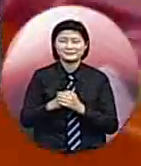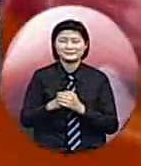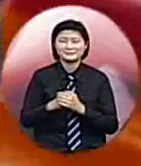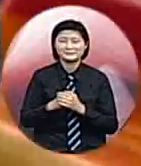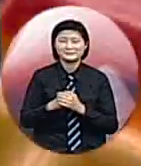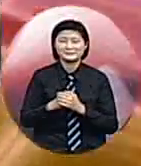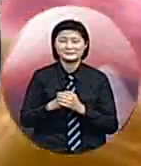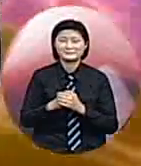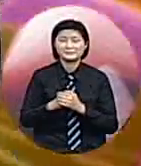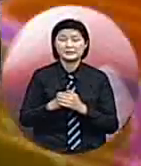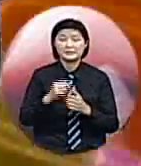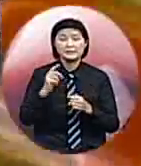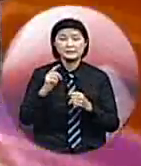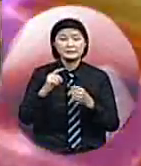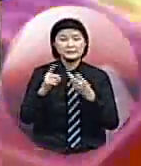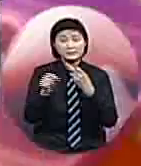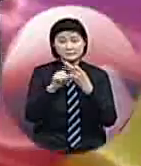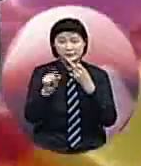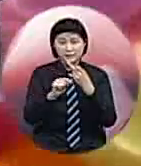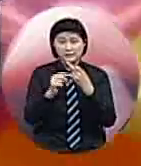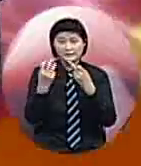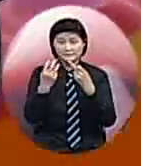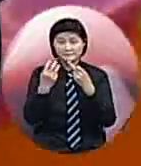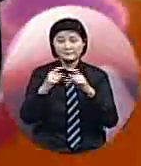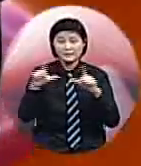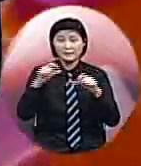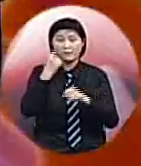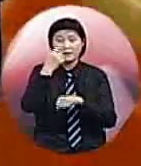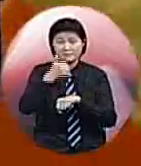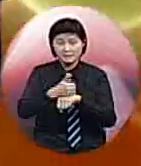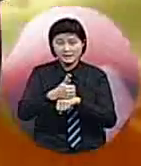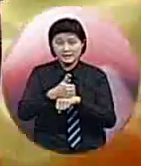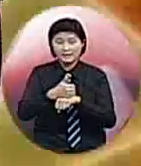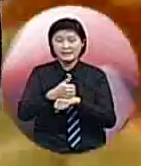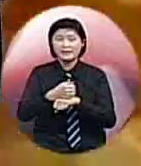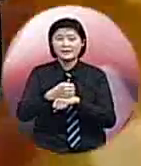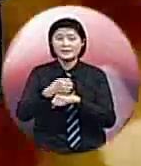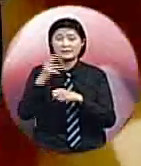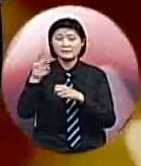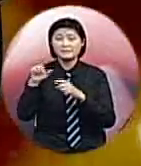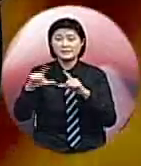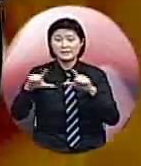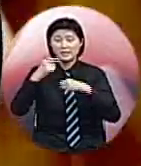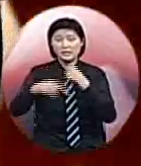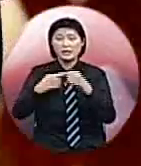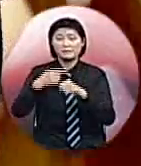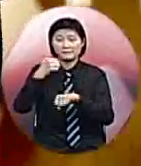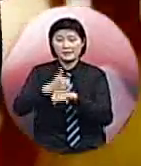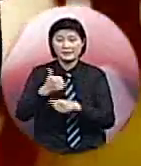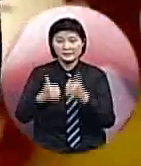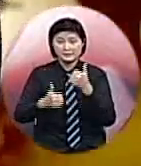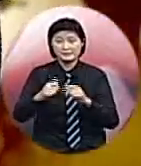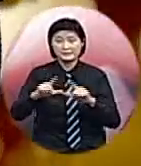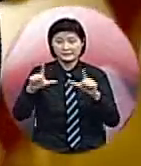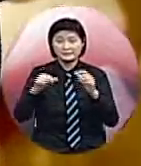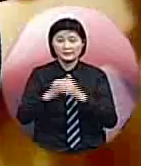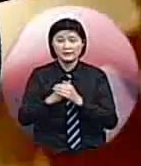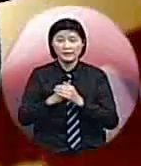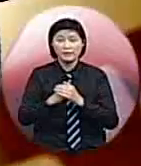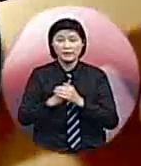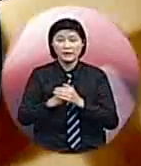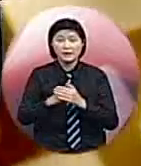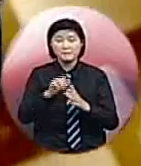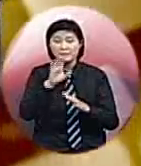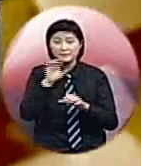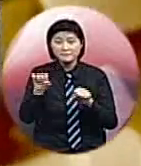이제 30일 날이면은 월말 결선이고 30일 날이 연말 결선인데 네. 그 진짜 이달에 또